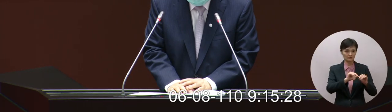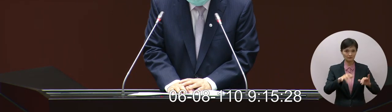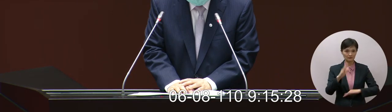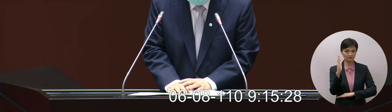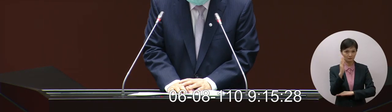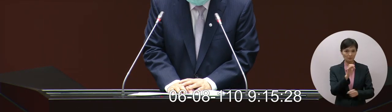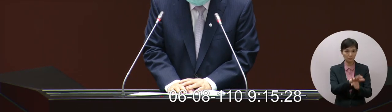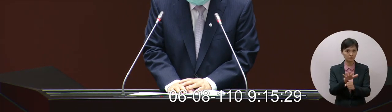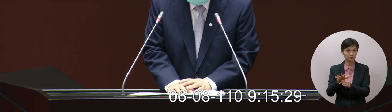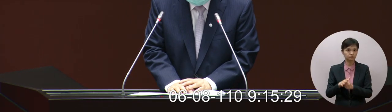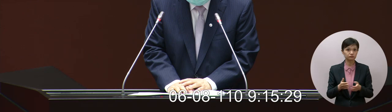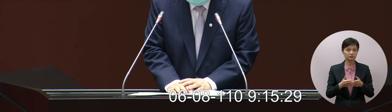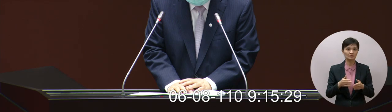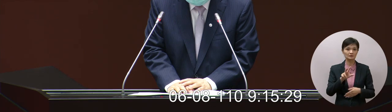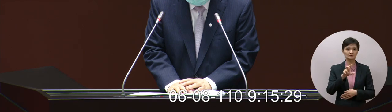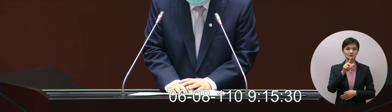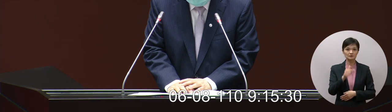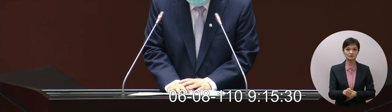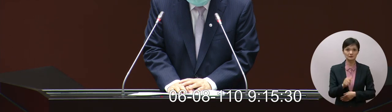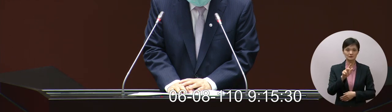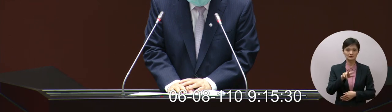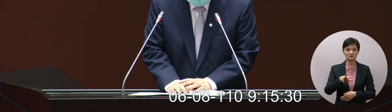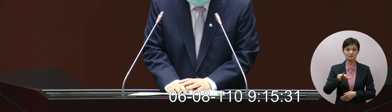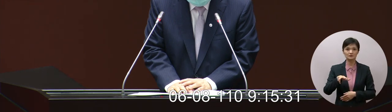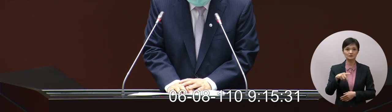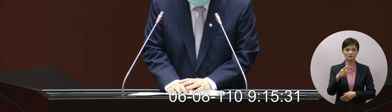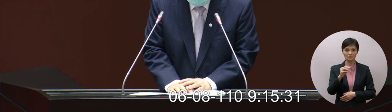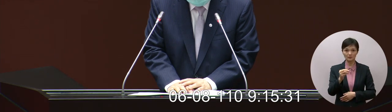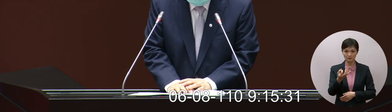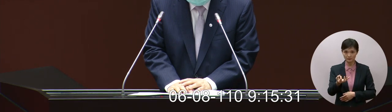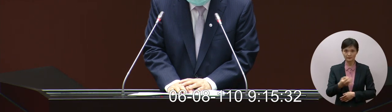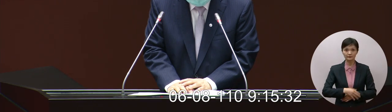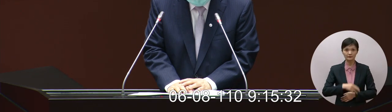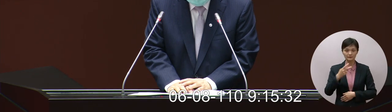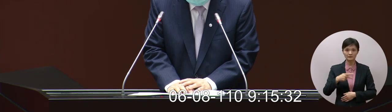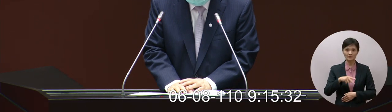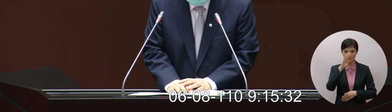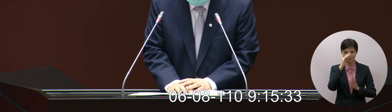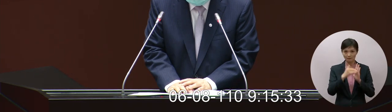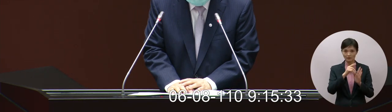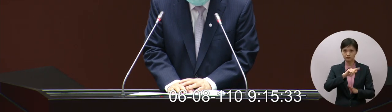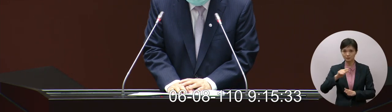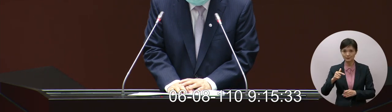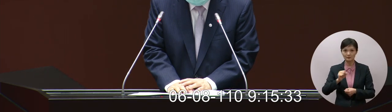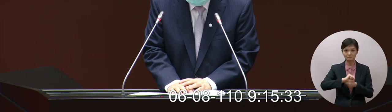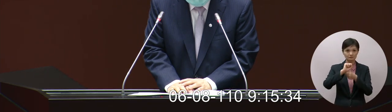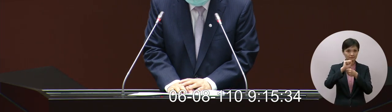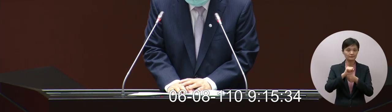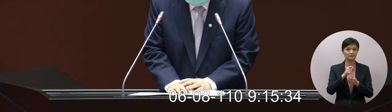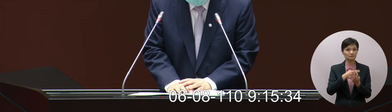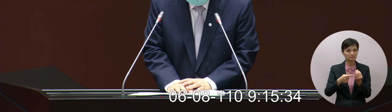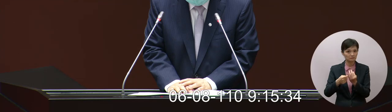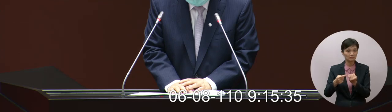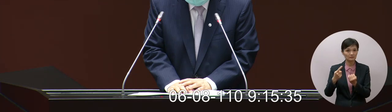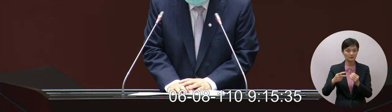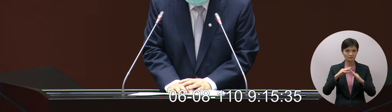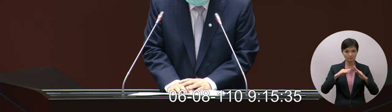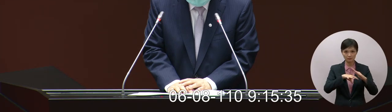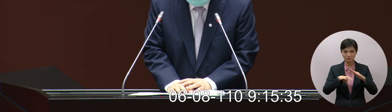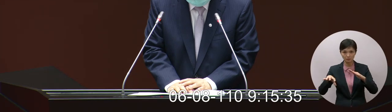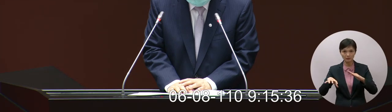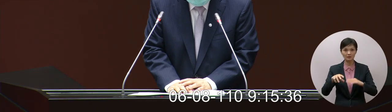防疫动员等77.71亿元，以及办理防疫物资与药品之征用、采购及仓储